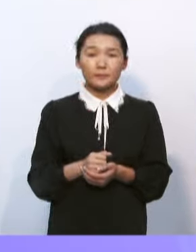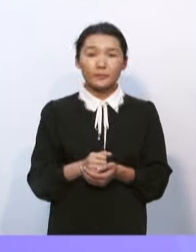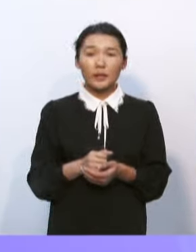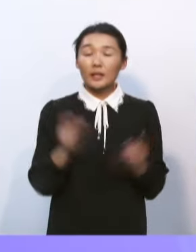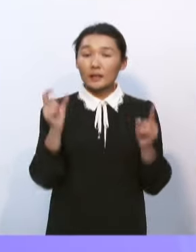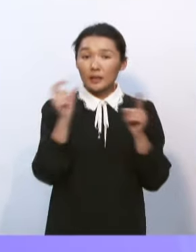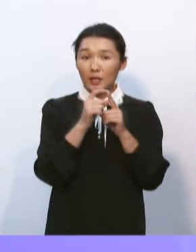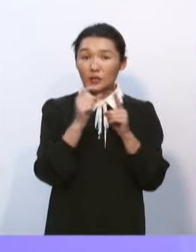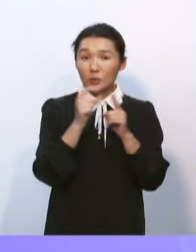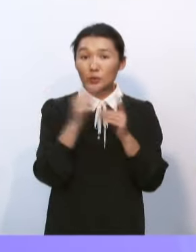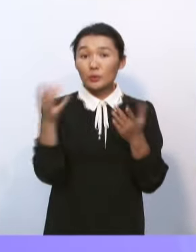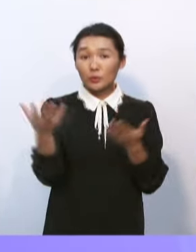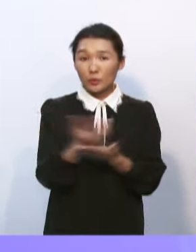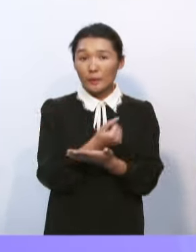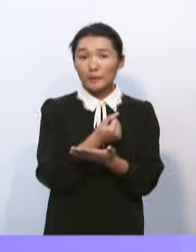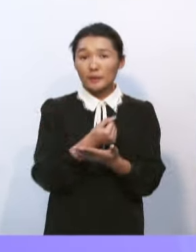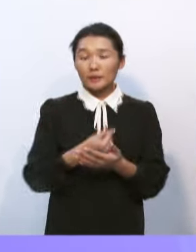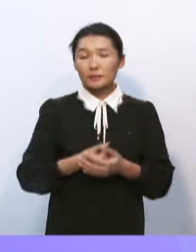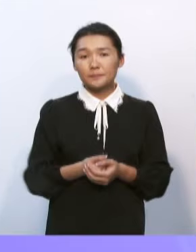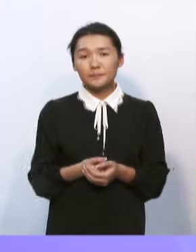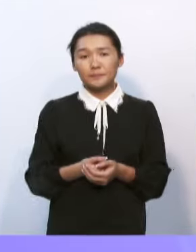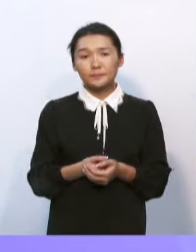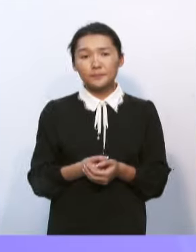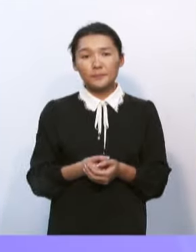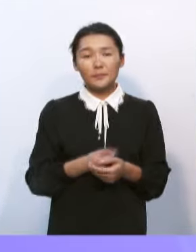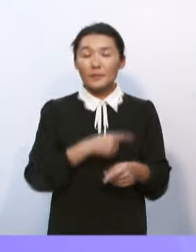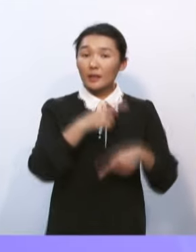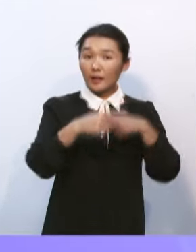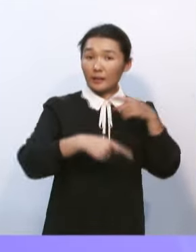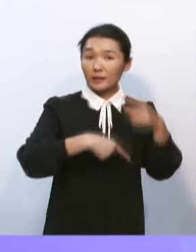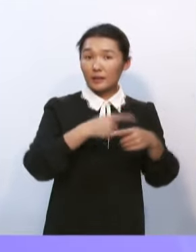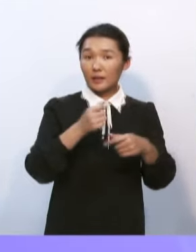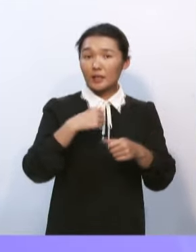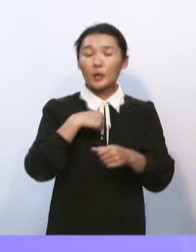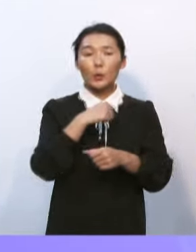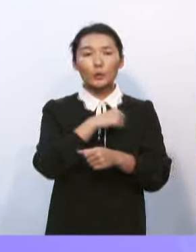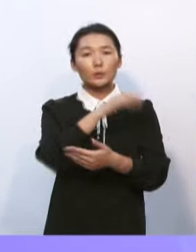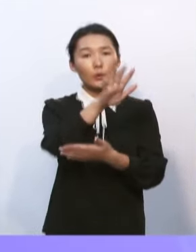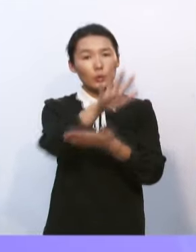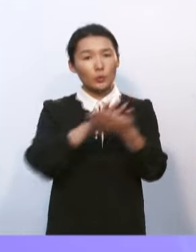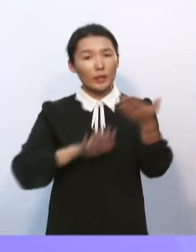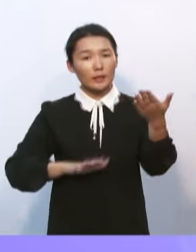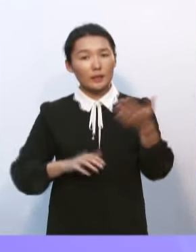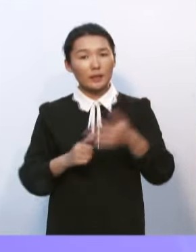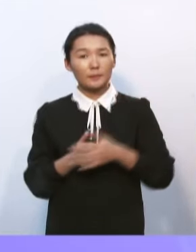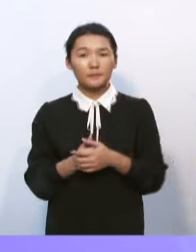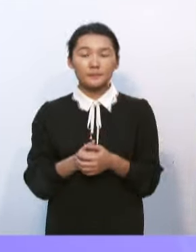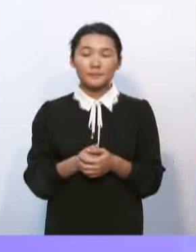деген сөздөрдү таптык. Андан ары өзүңө уланып кыла.